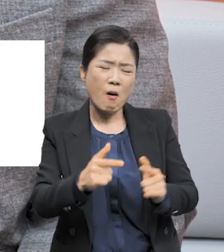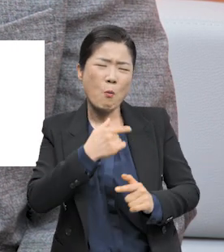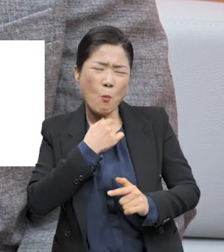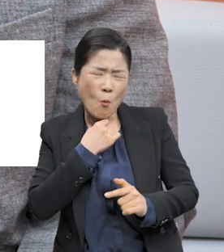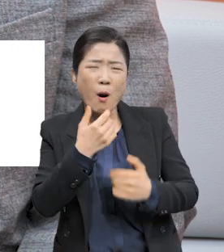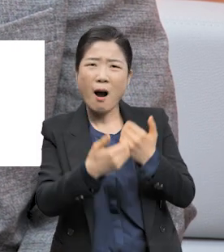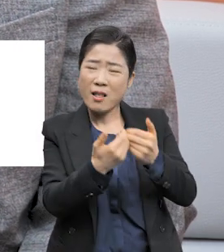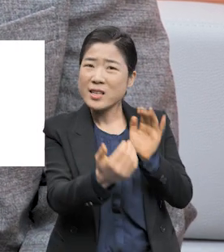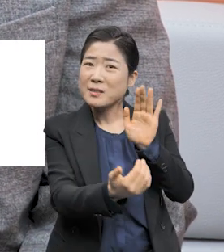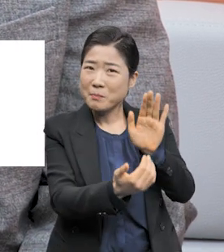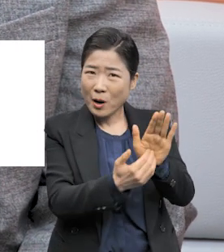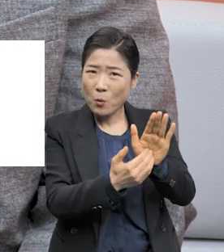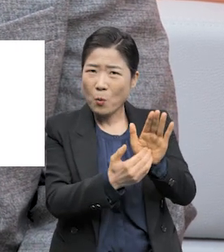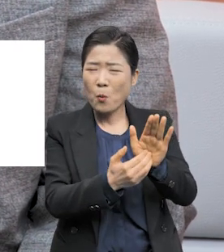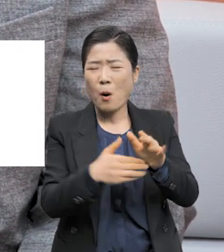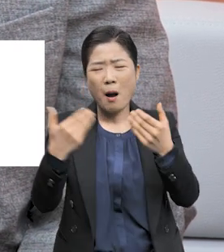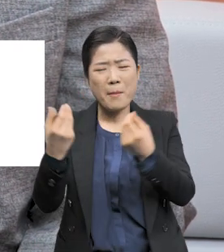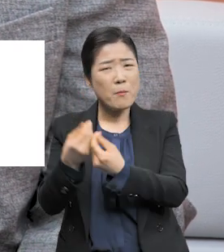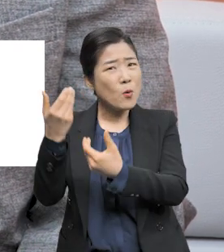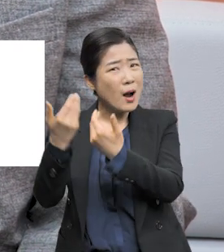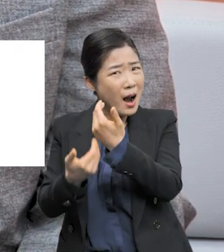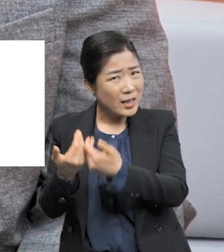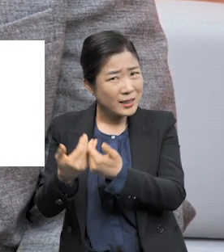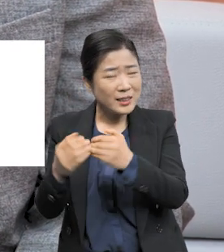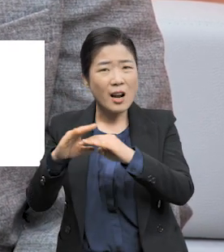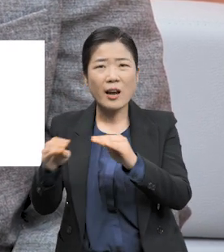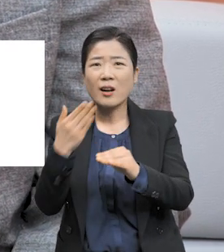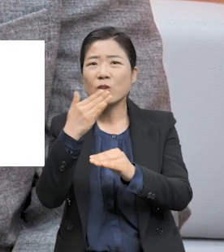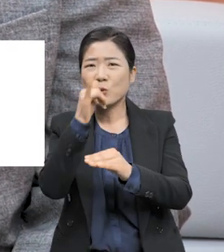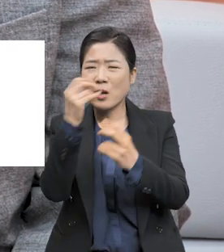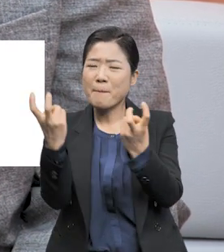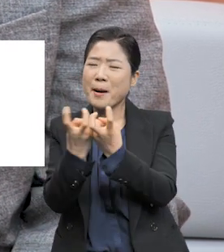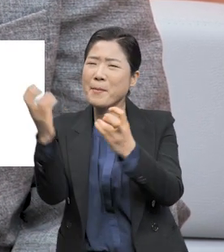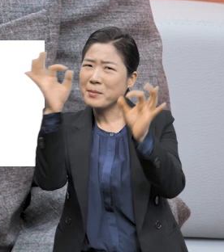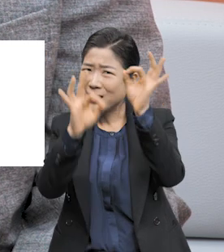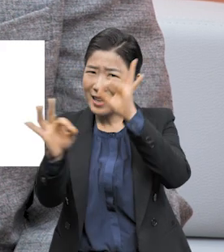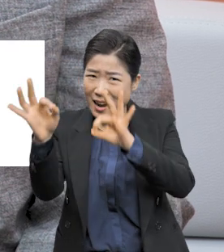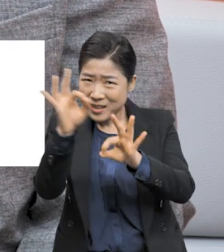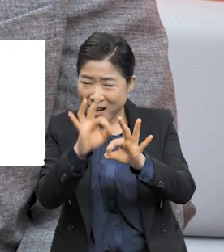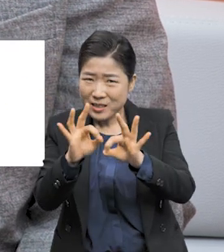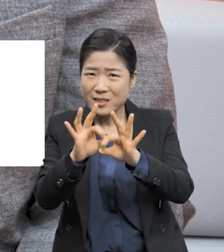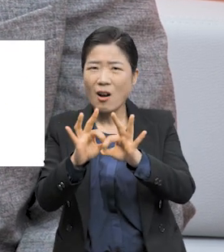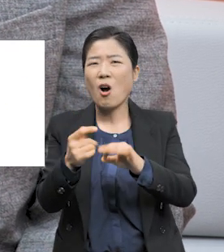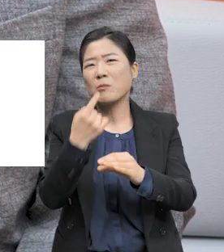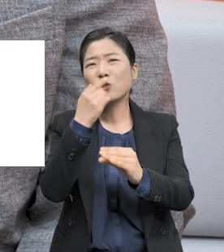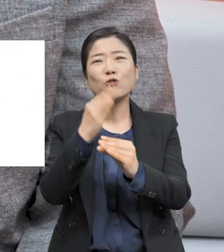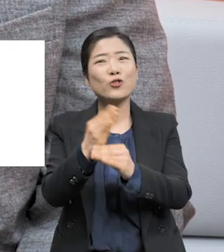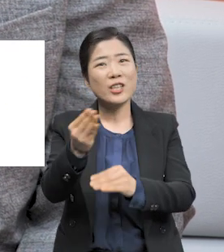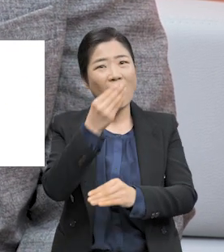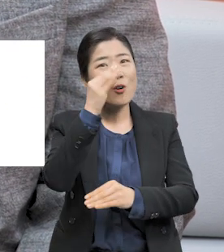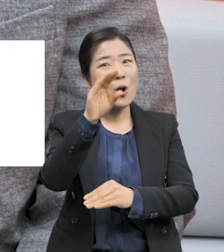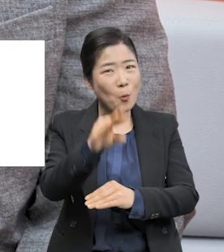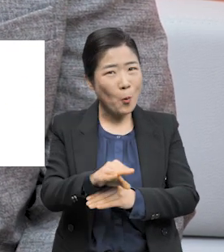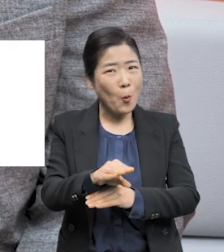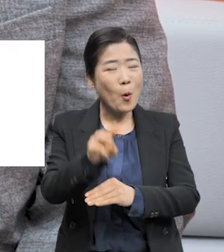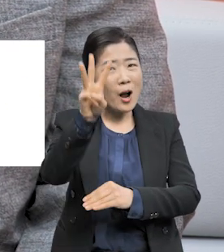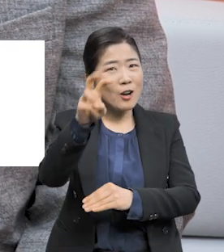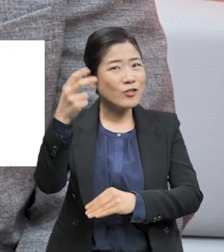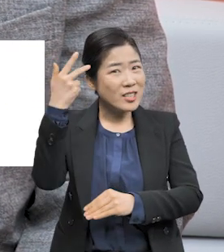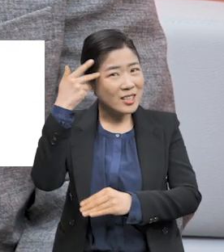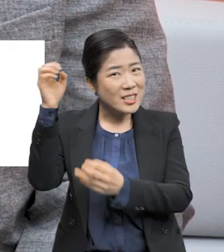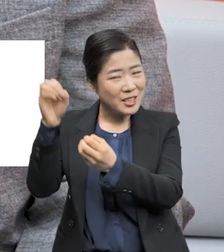예방하고 밥못과 갈등을 해결하는 방법을 찾아서 민주주의 성지